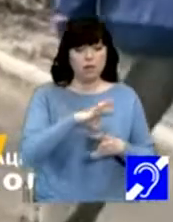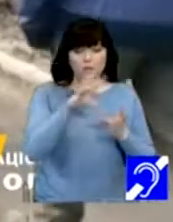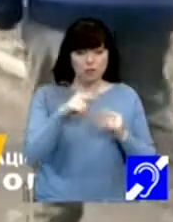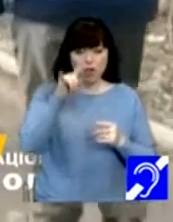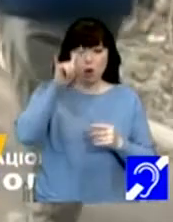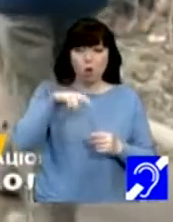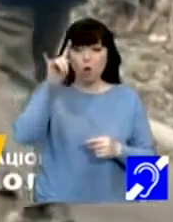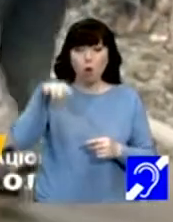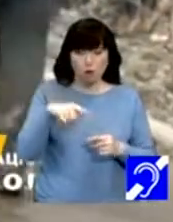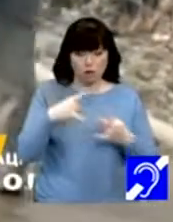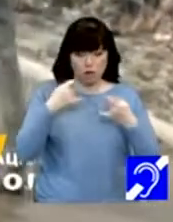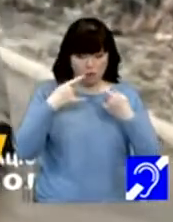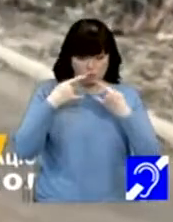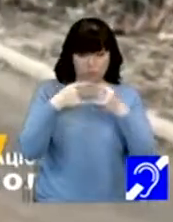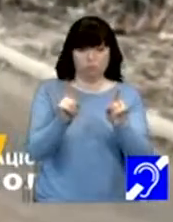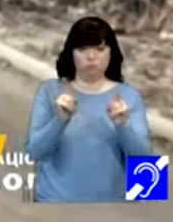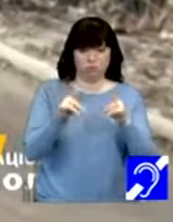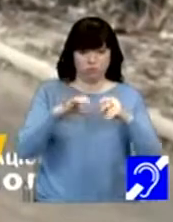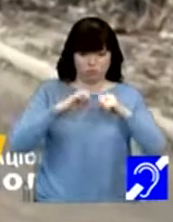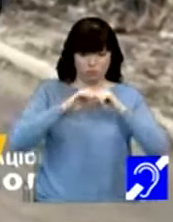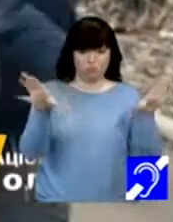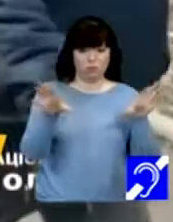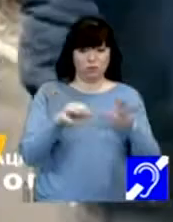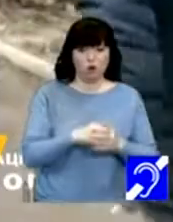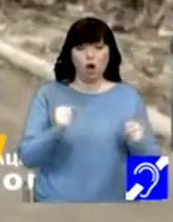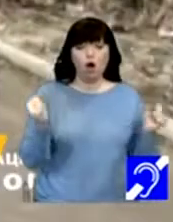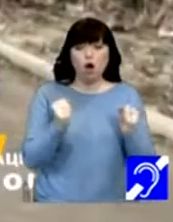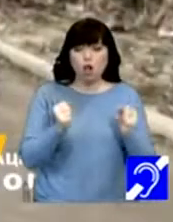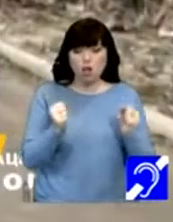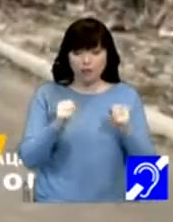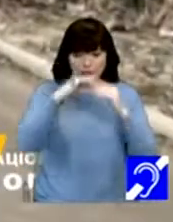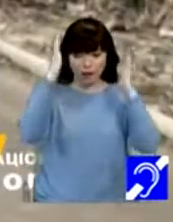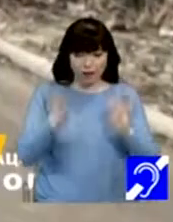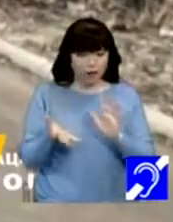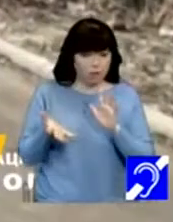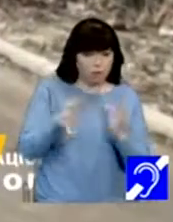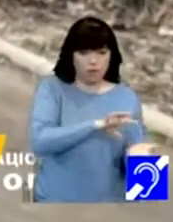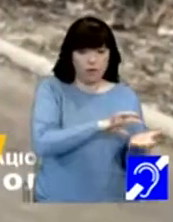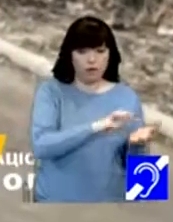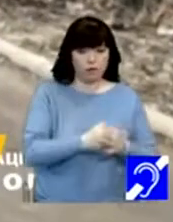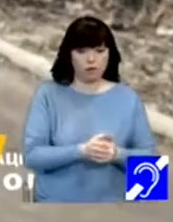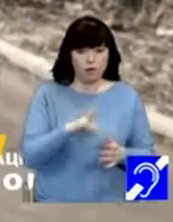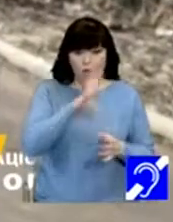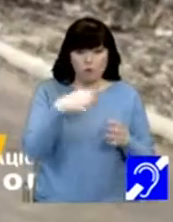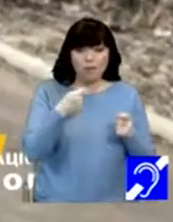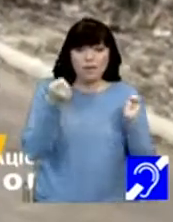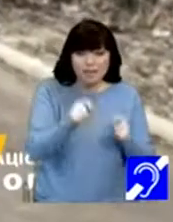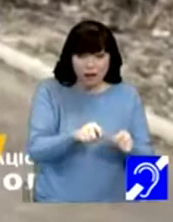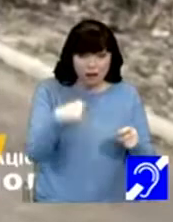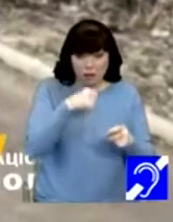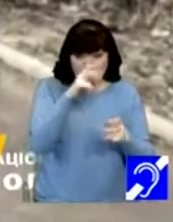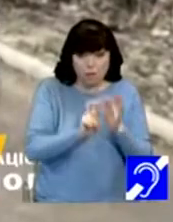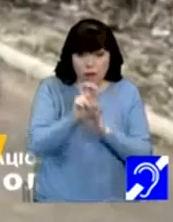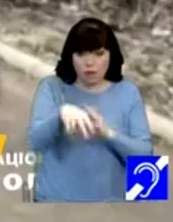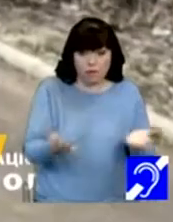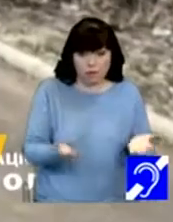повністю вікно на кухні, холодильник перевернуло, у мене було закрито, щоб я вийшла. Я